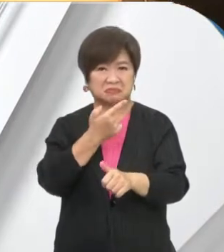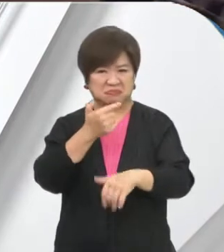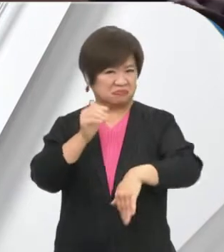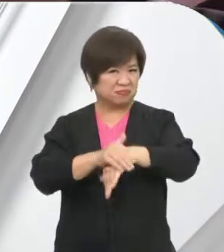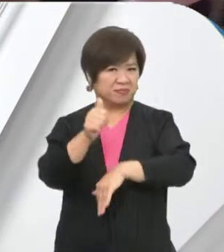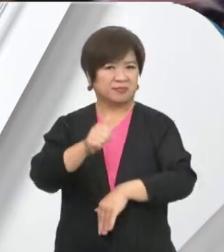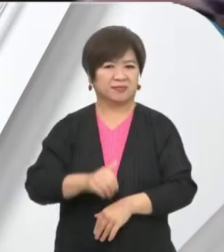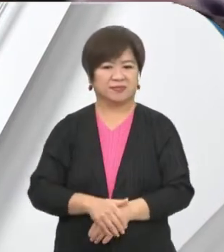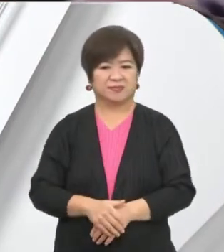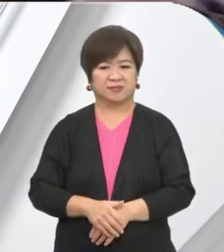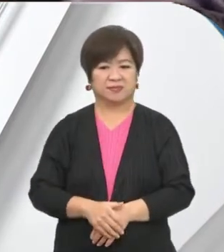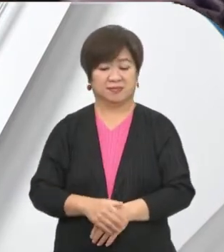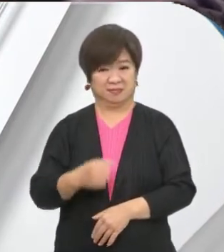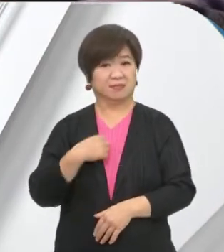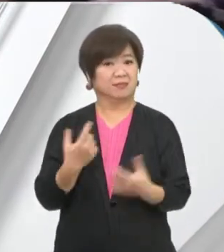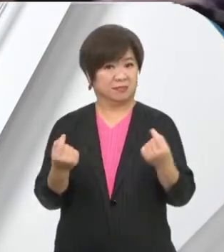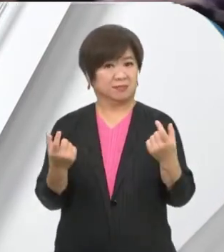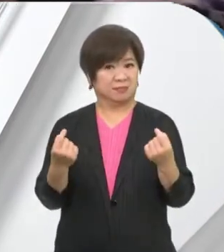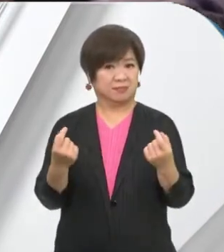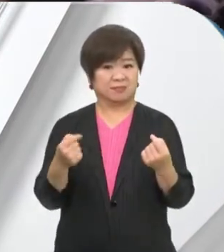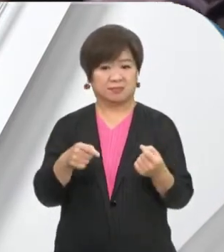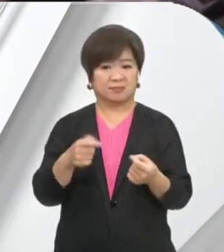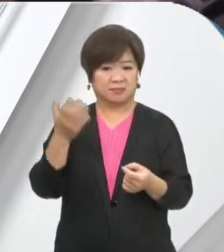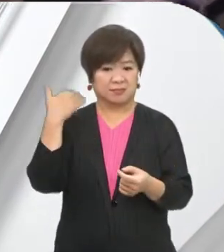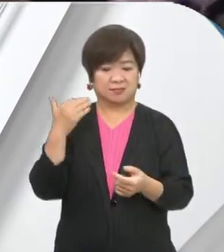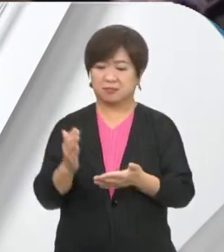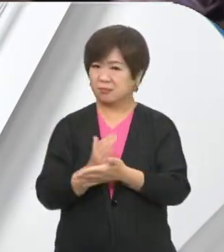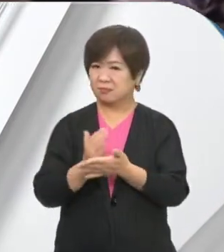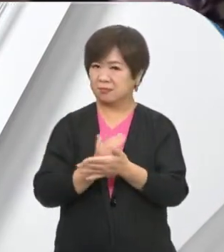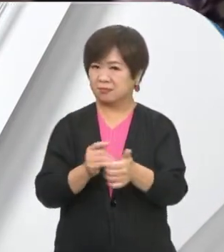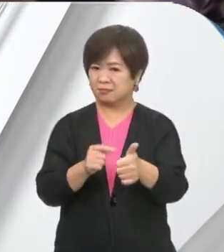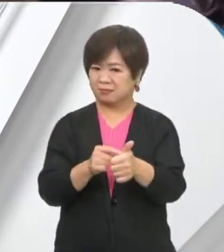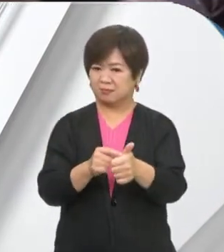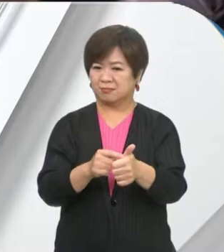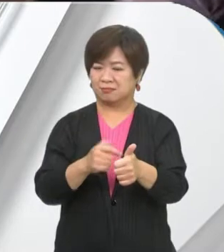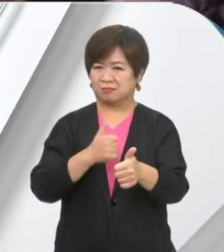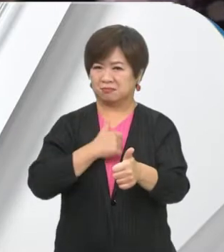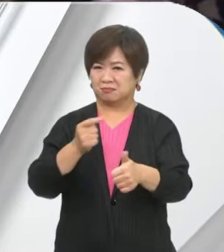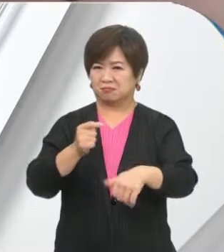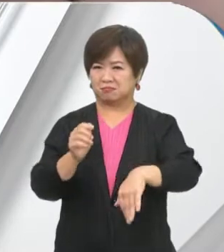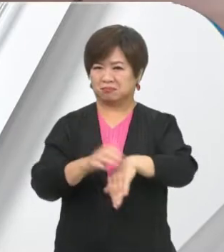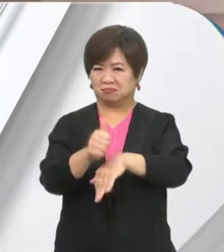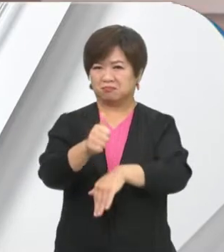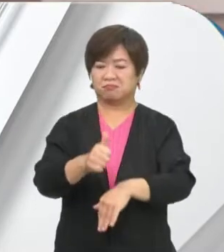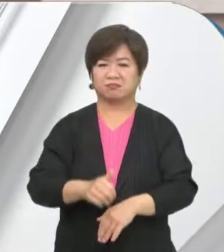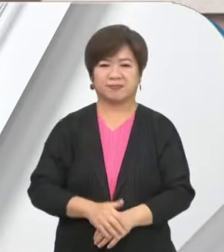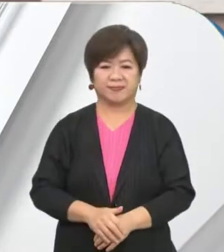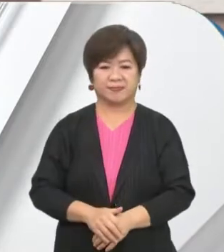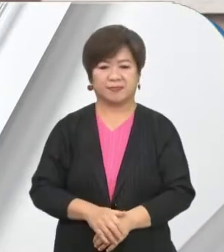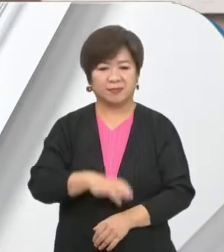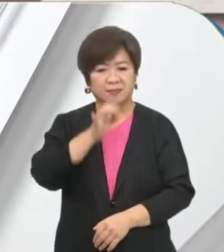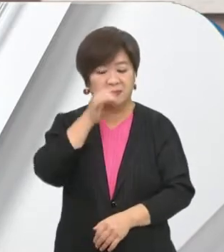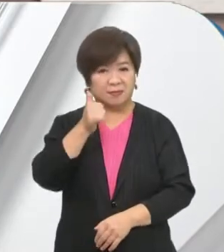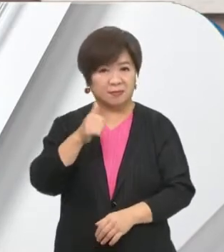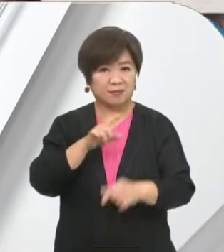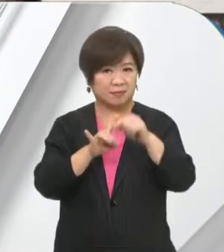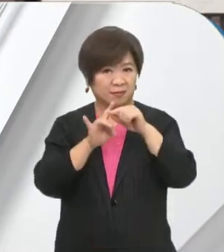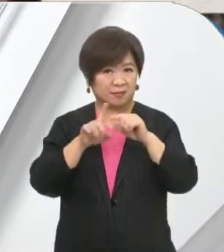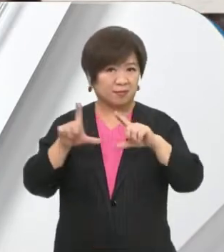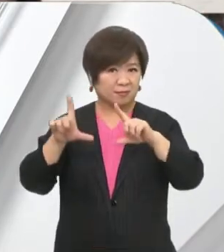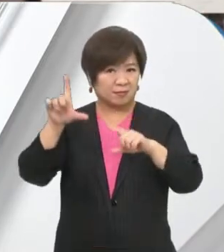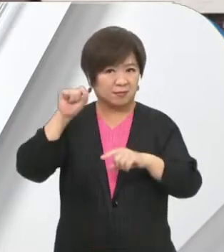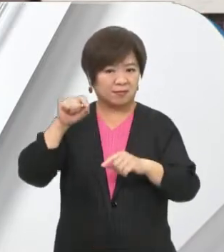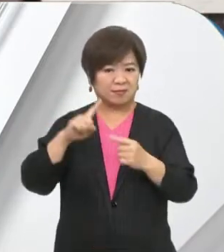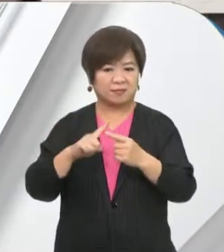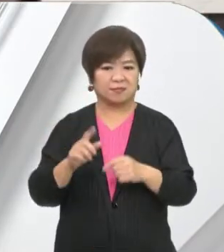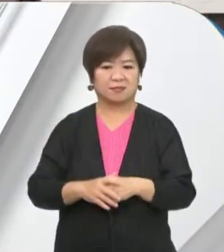计啊。包括我这样的人，在当时是认定他才是真正很厉害的。 吴振荣是台中东兴人，出